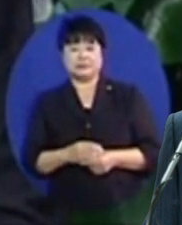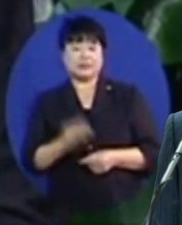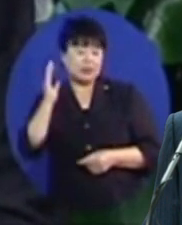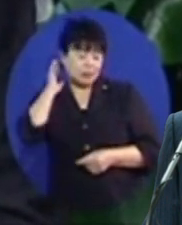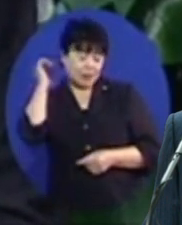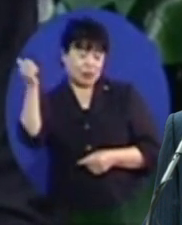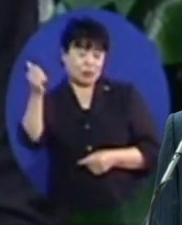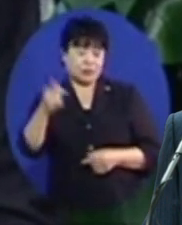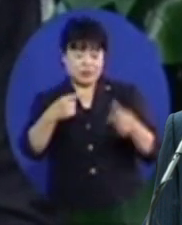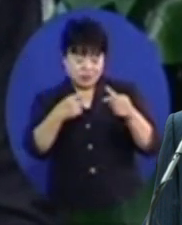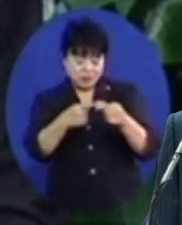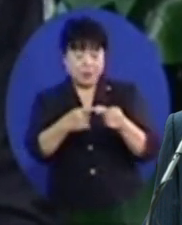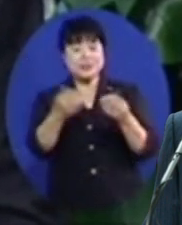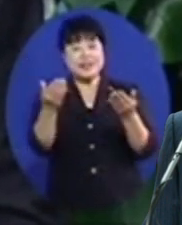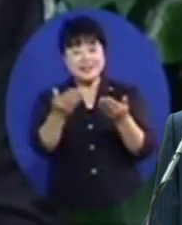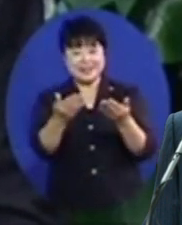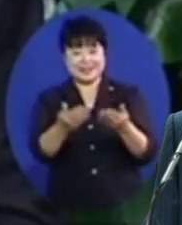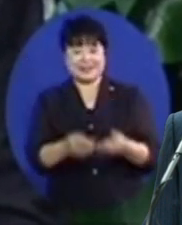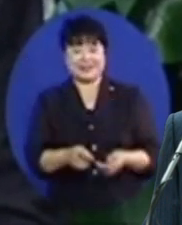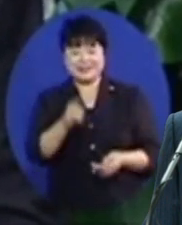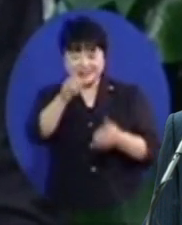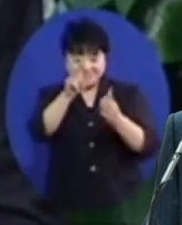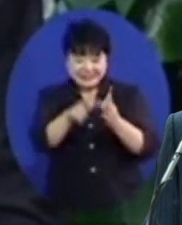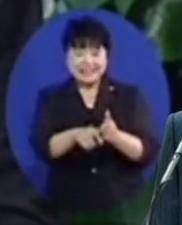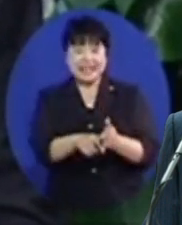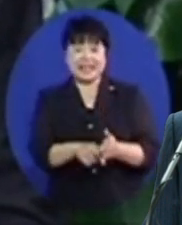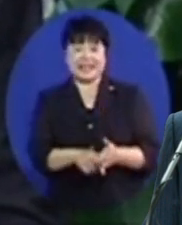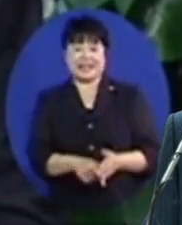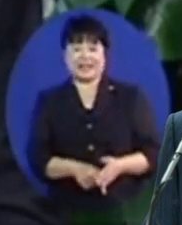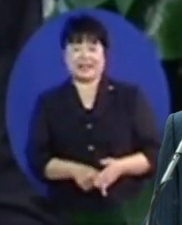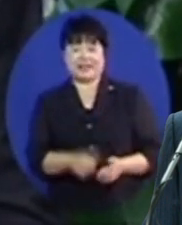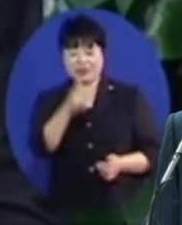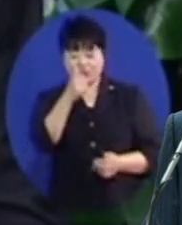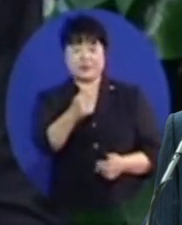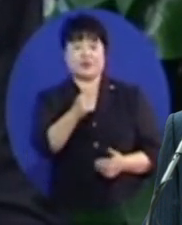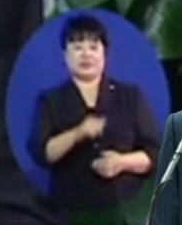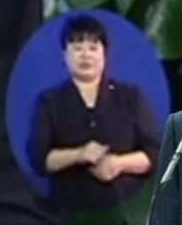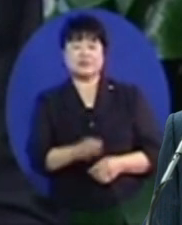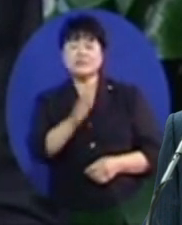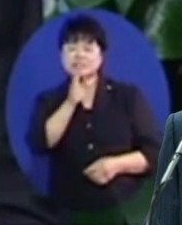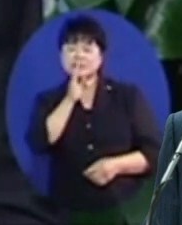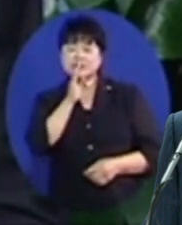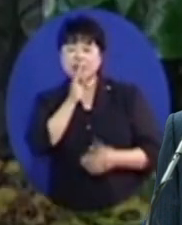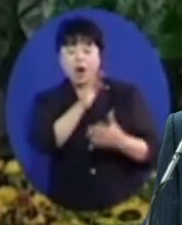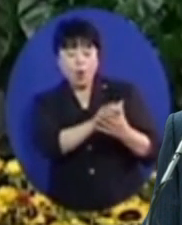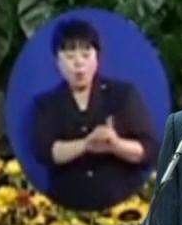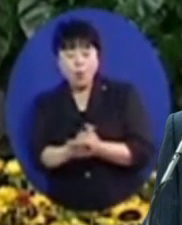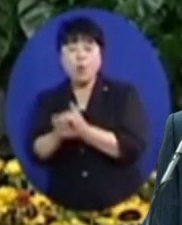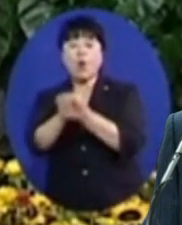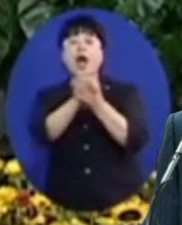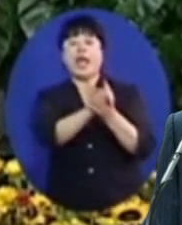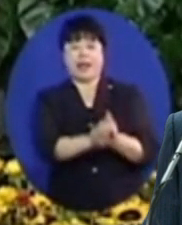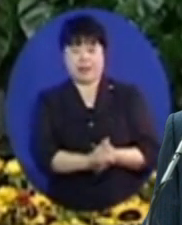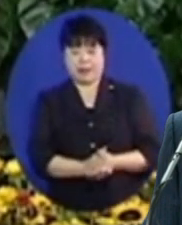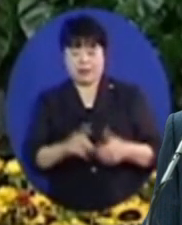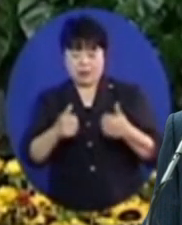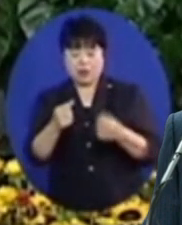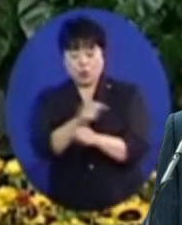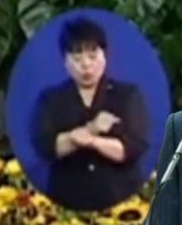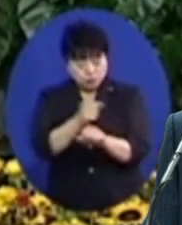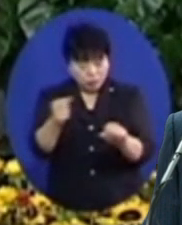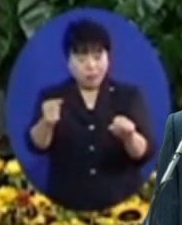첫 번째 한 일이 당시의 대주교를 위원장으로 하여 진실과 화해위원회를 설치하고